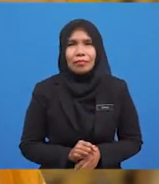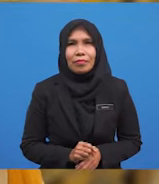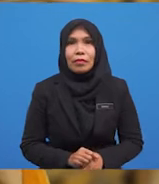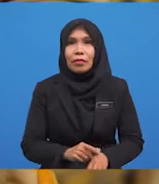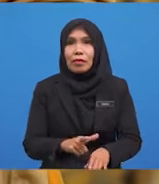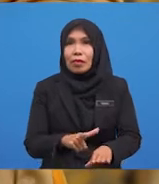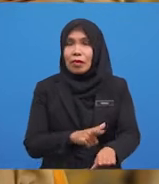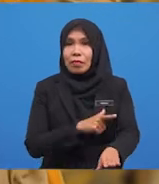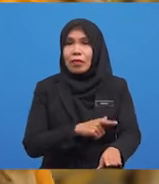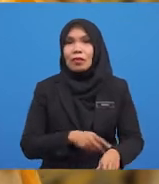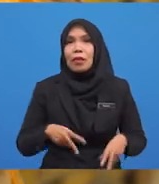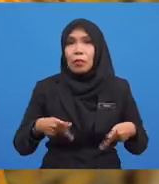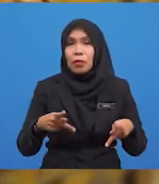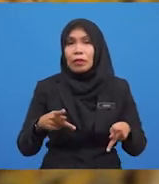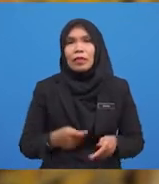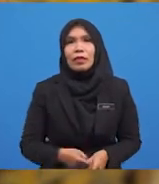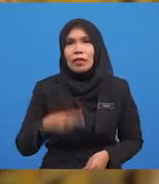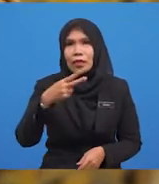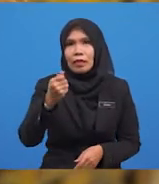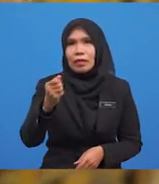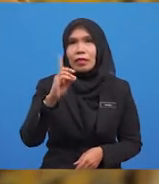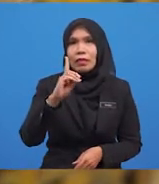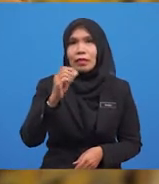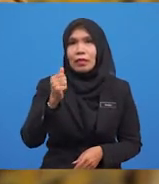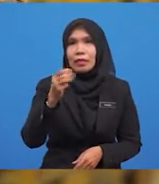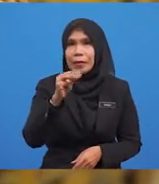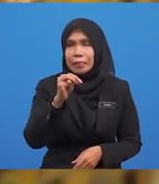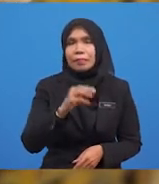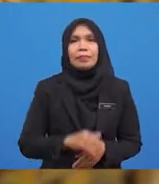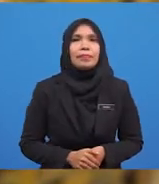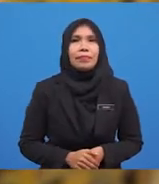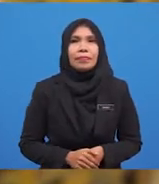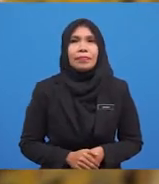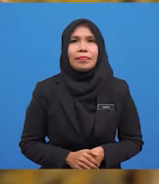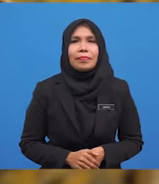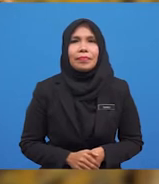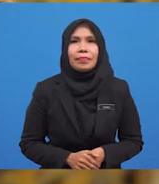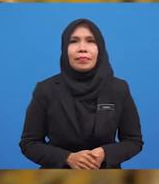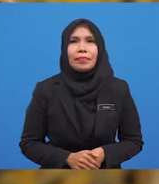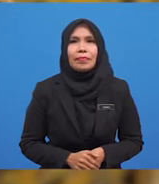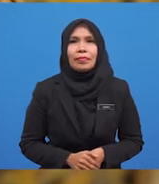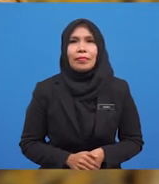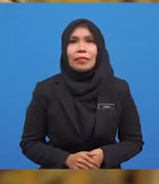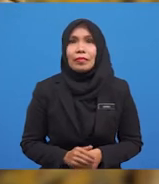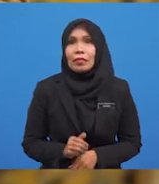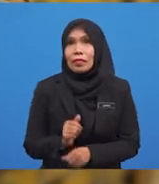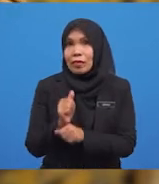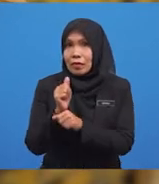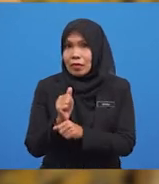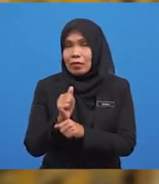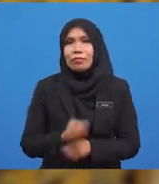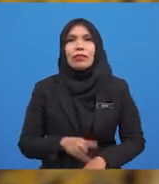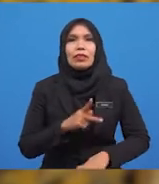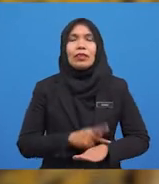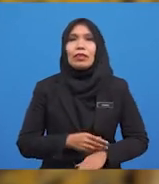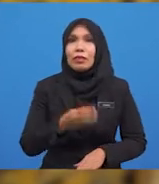penghadaman. Oh, lihat murid-murid, adab ketika makan juga berkait rapat